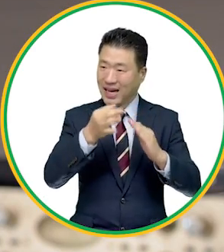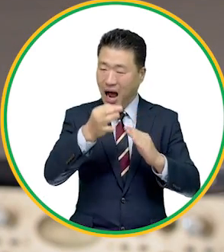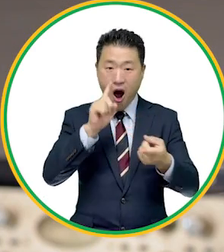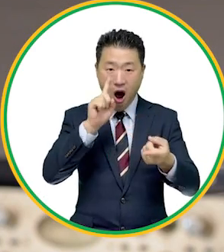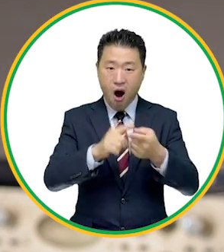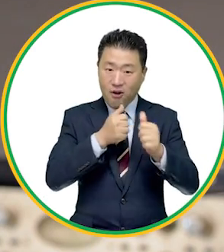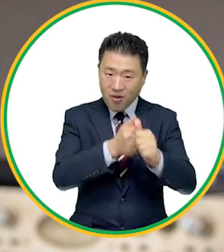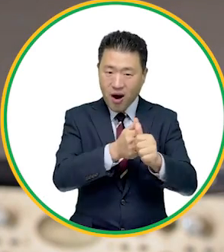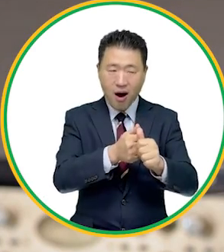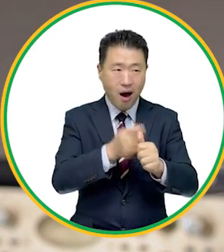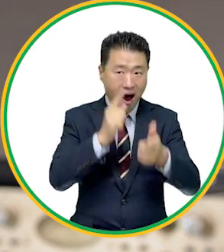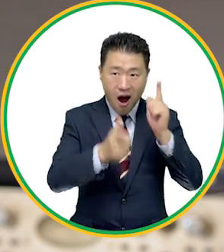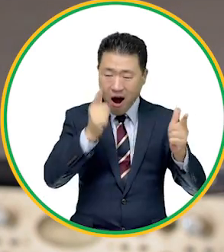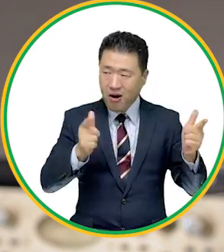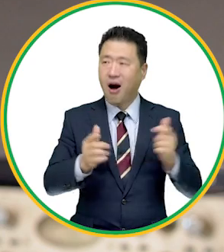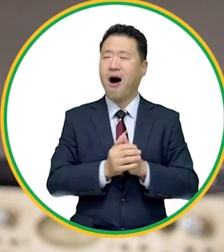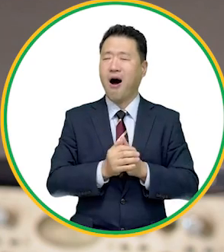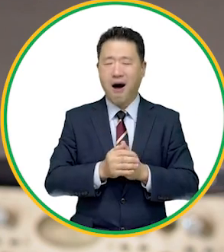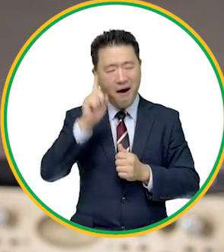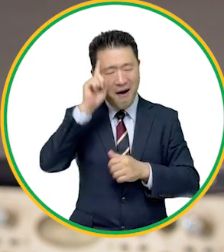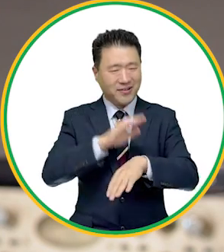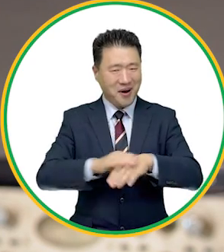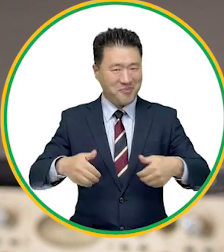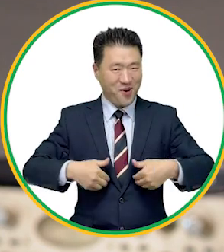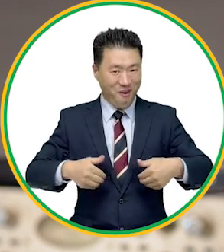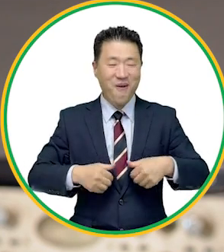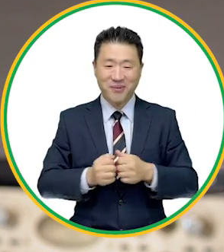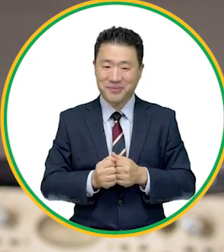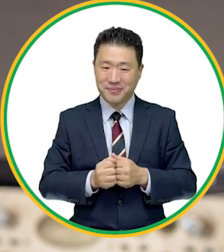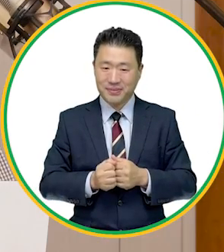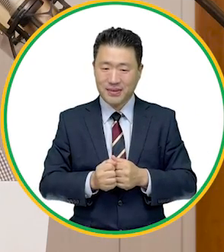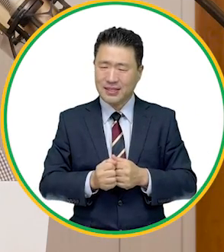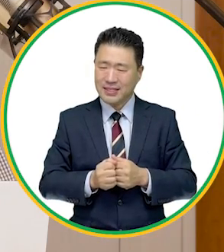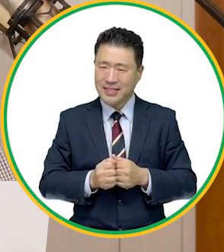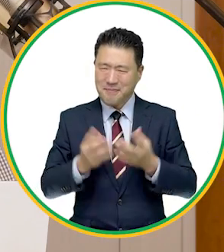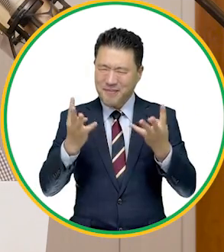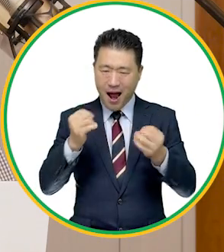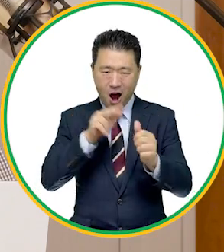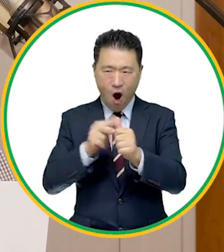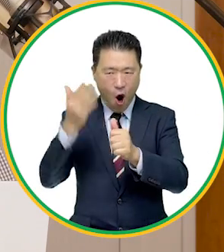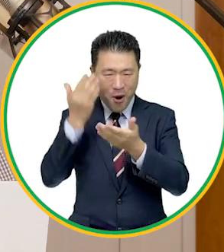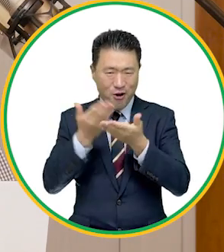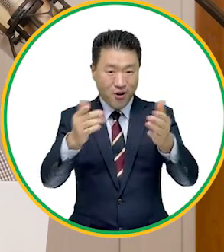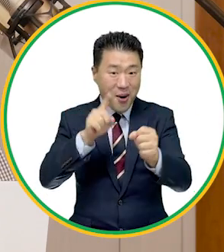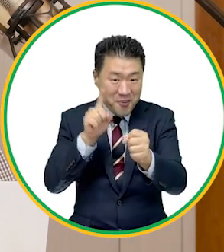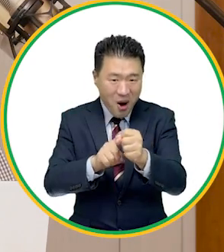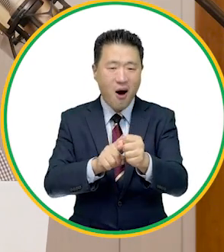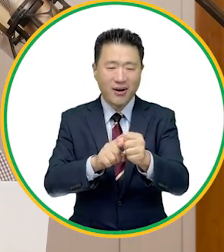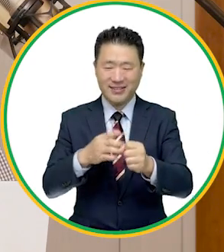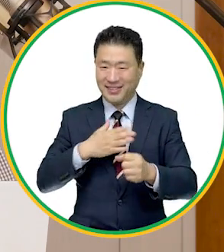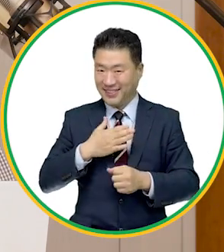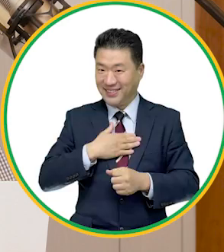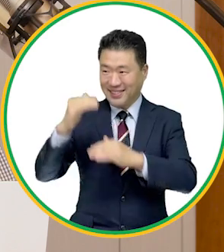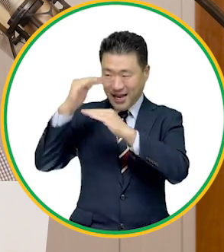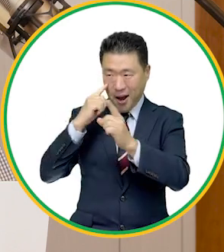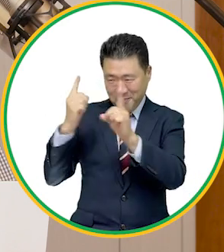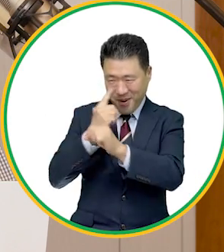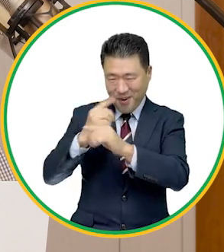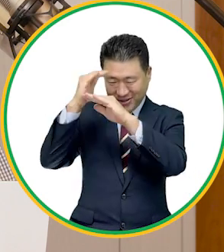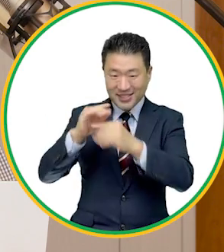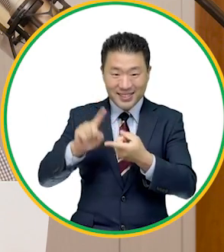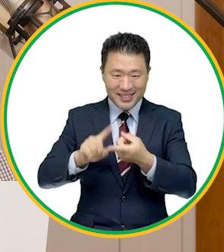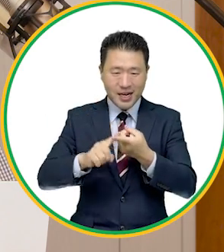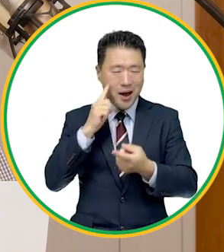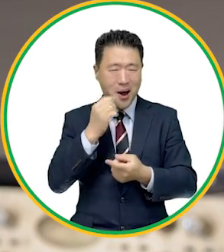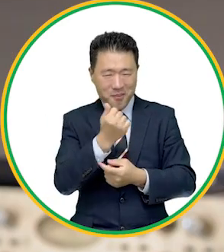연령과 주택 가격에 따라 다르다는 것, 유의할 부분인 것 같은데요. 오늘 최대한 많은 정보를 드리기 위해서 저 주디가